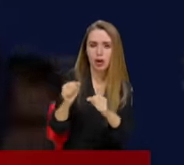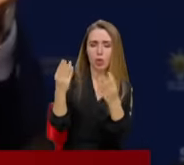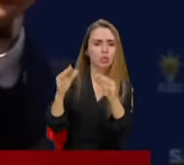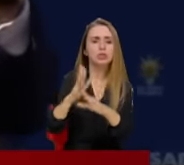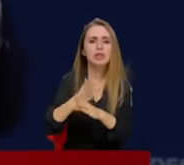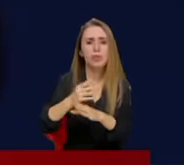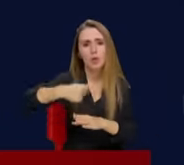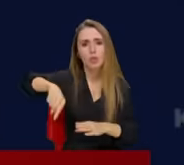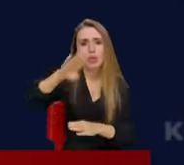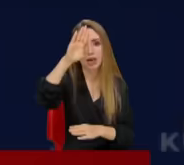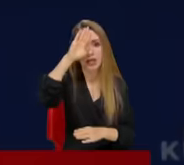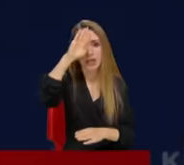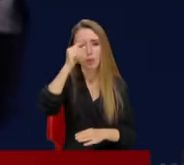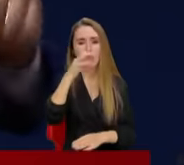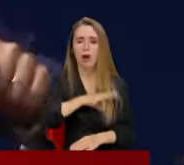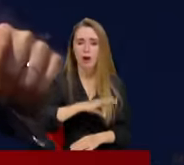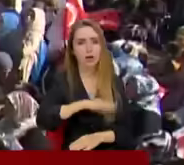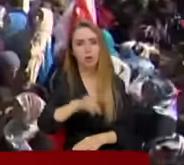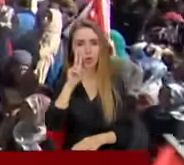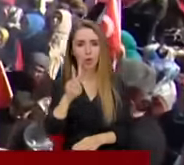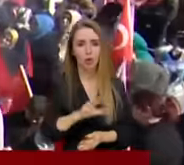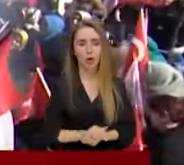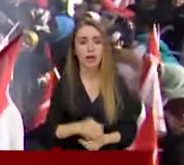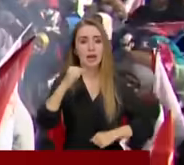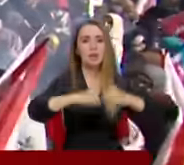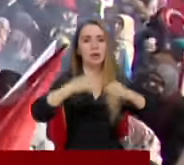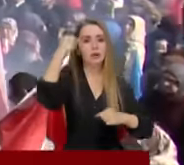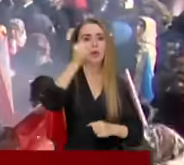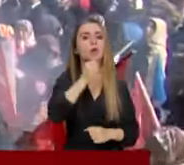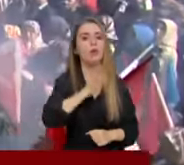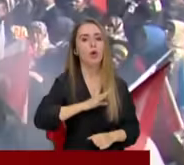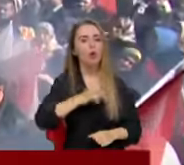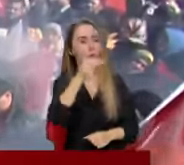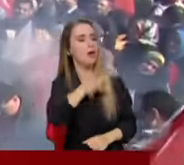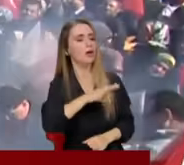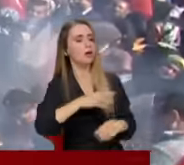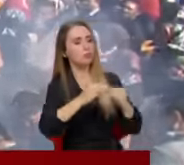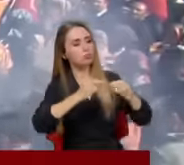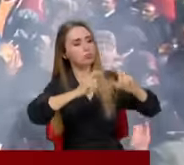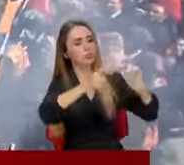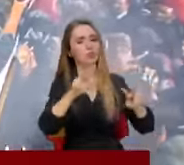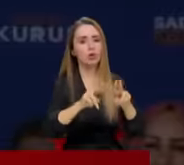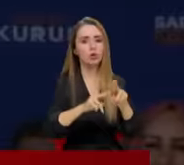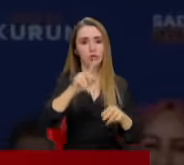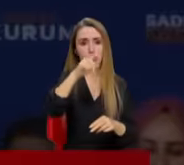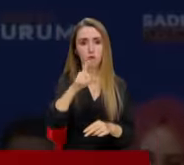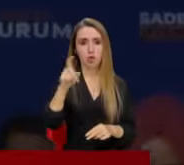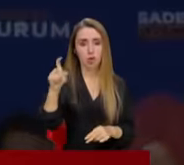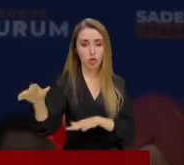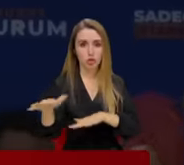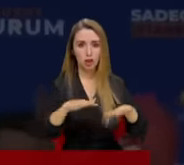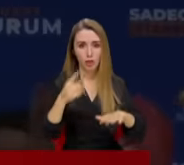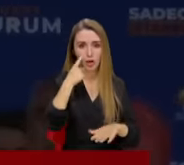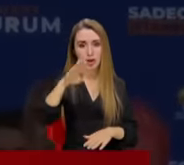Bunlar İstanbul'u rant görüyorlar, rant. Rakibi Ekrem İmamoğlu'nu rantla suçlayan Murat Kurum 1999